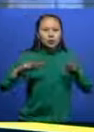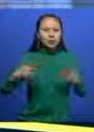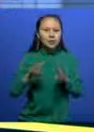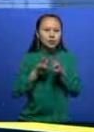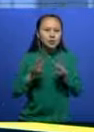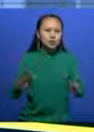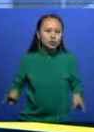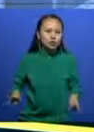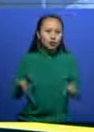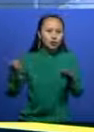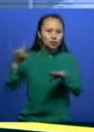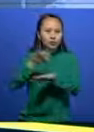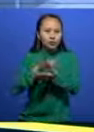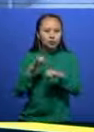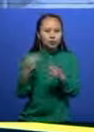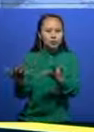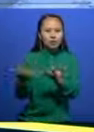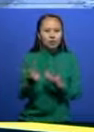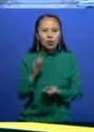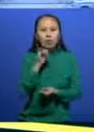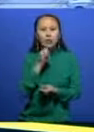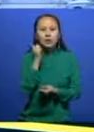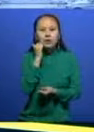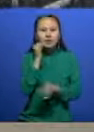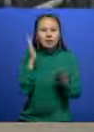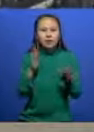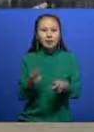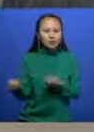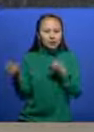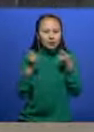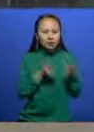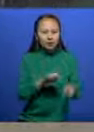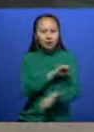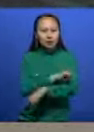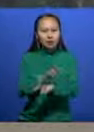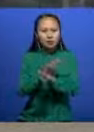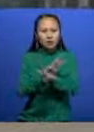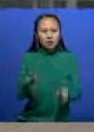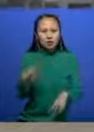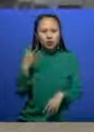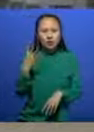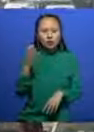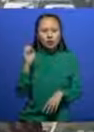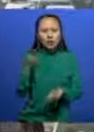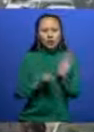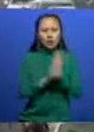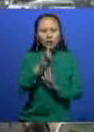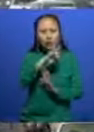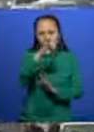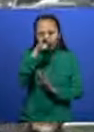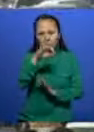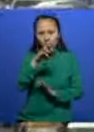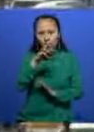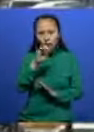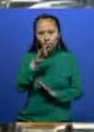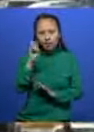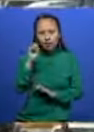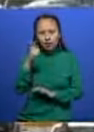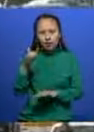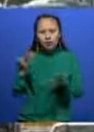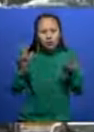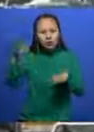төтенше жағдайлар министрлігінің ұшағы алып шығып Мәскеуге әкеле жатыр. Бұл туралы еліміздің сыртқы істер министрлігі хабарлады. 4 сәуір күні